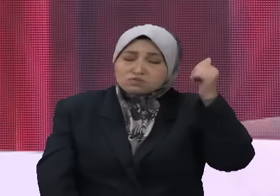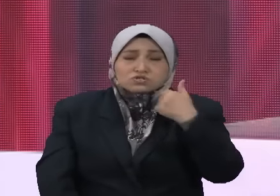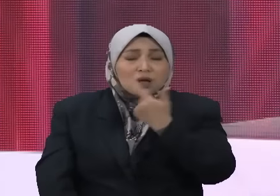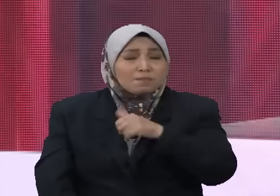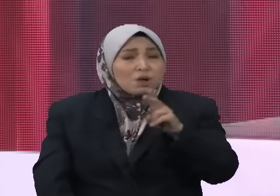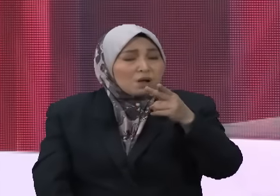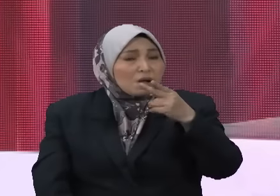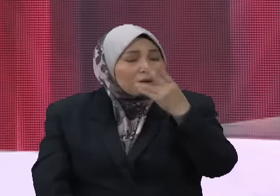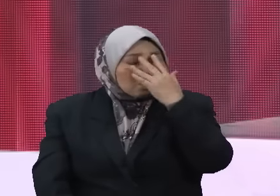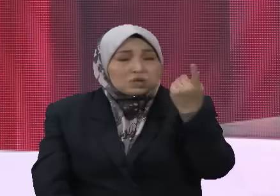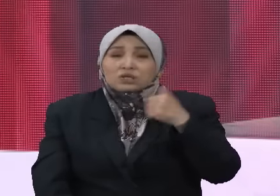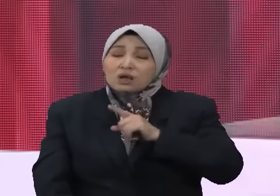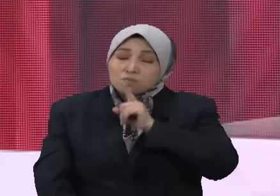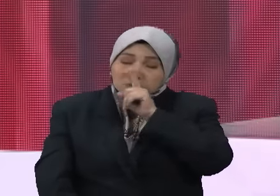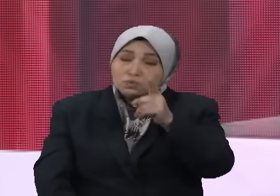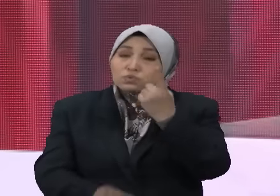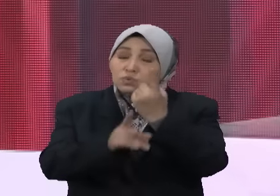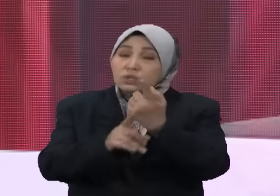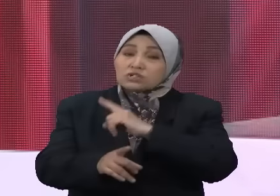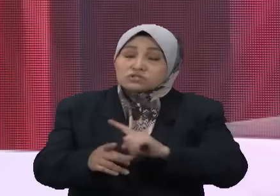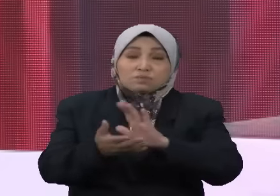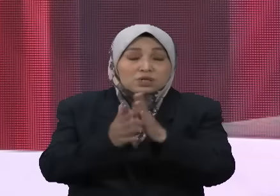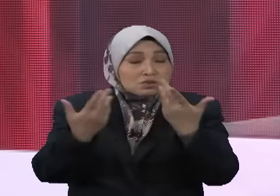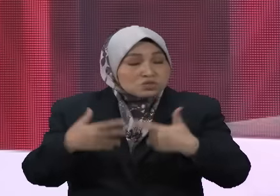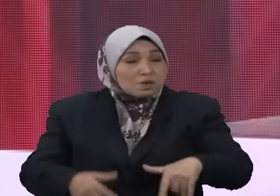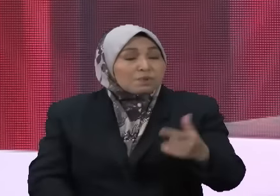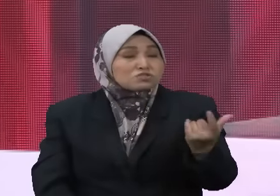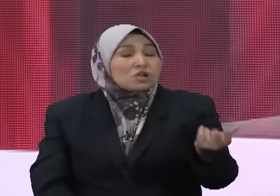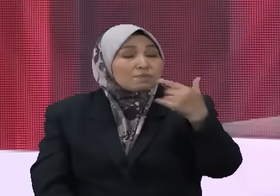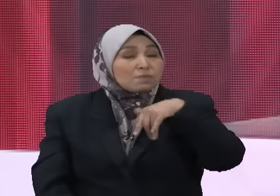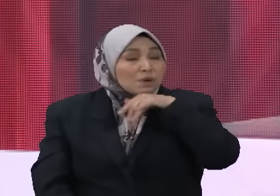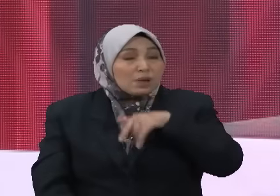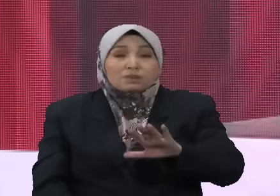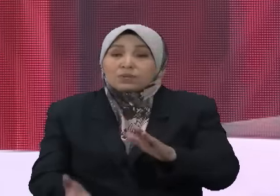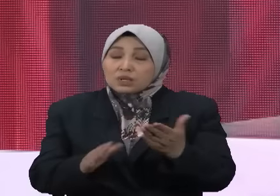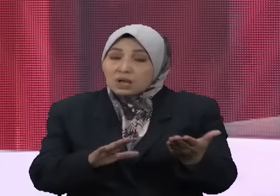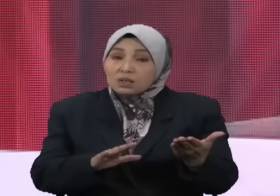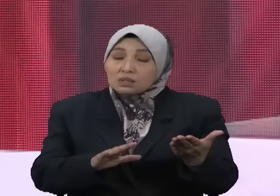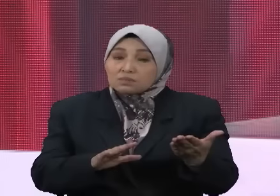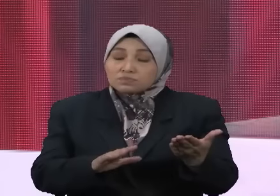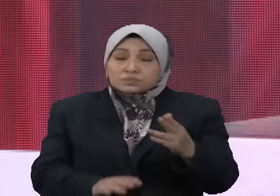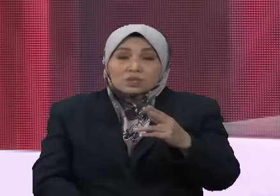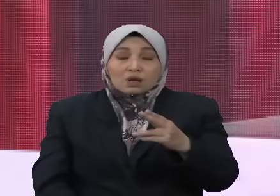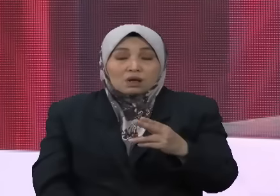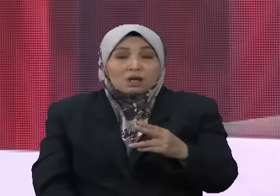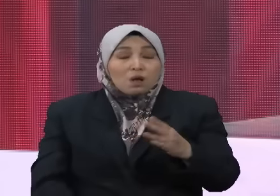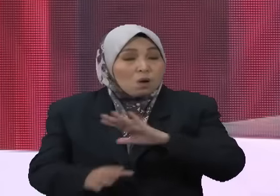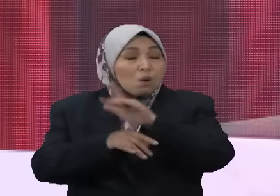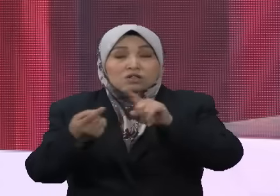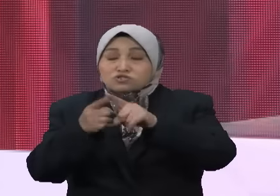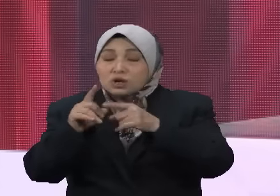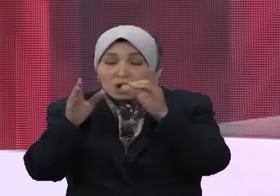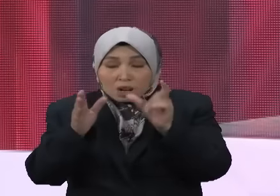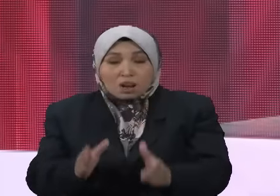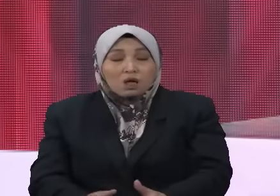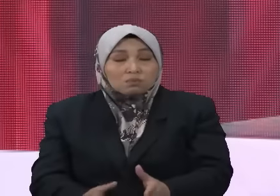yang orang Islam yang betul-betul Islam Jadi selepas nabi sallallahuaihi wasallam telah wafat para sahabat ni kalaulah seseorang